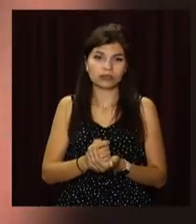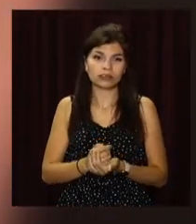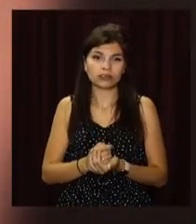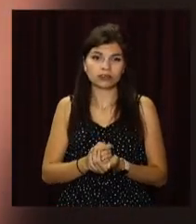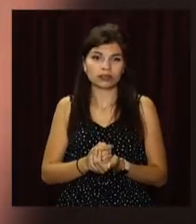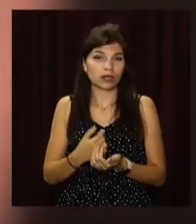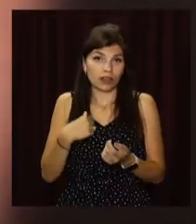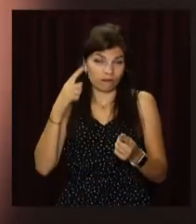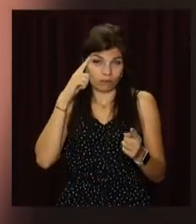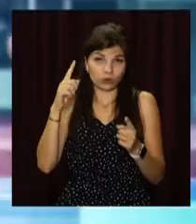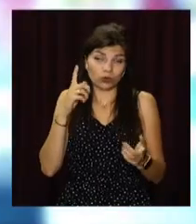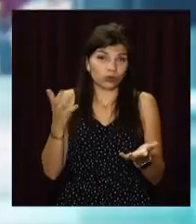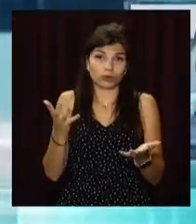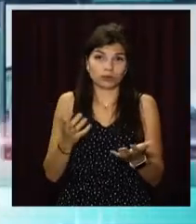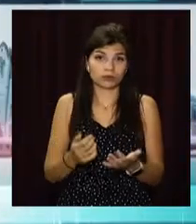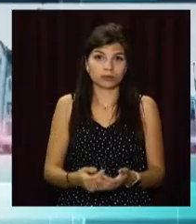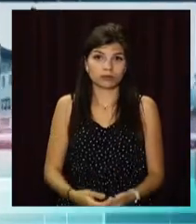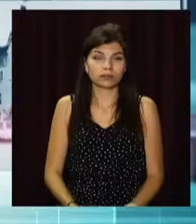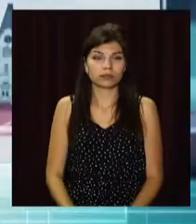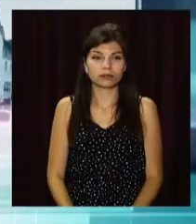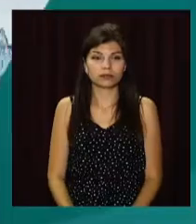Я в шоке.